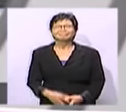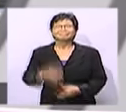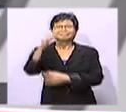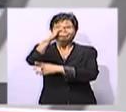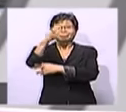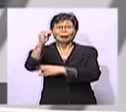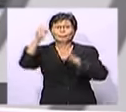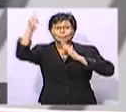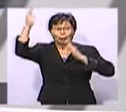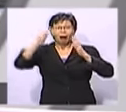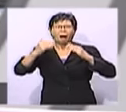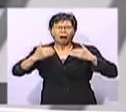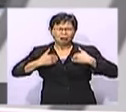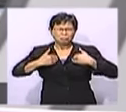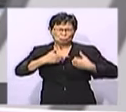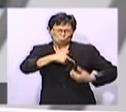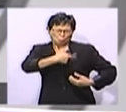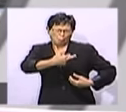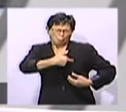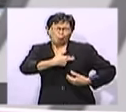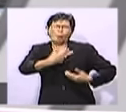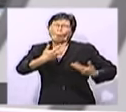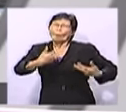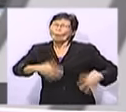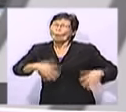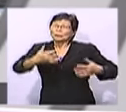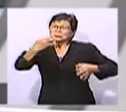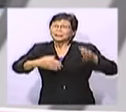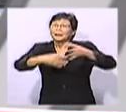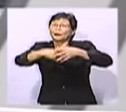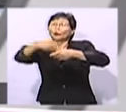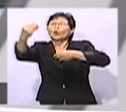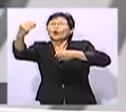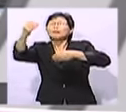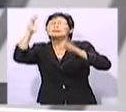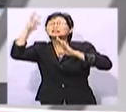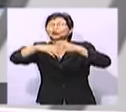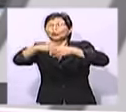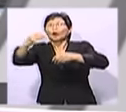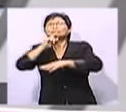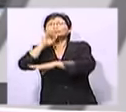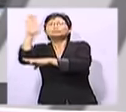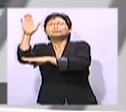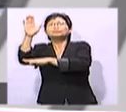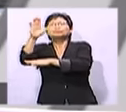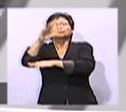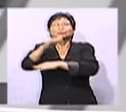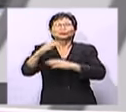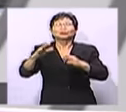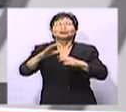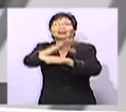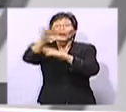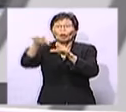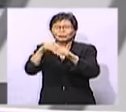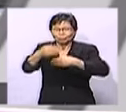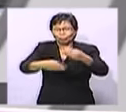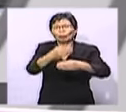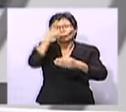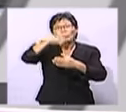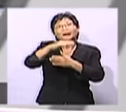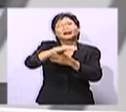Syarikat tempatan akan mengalami kerugian besar sekiranya Malaysia keluar daripada perjanjian komprehensif dan progresif bagi